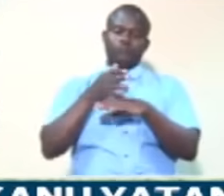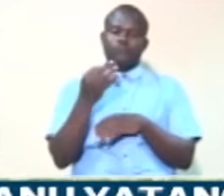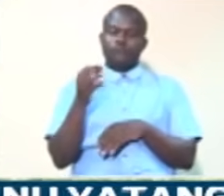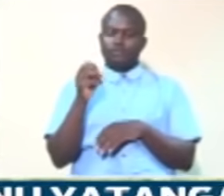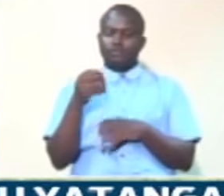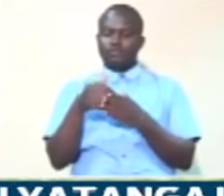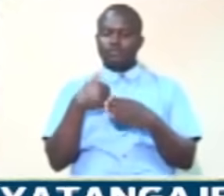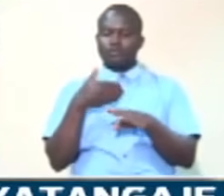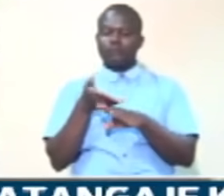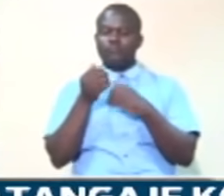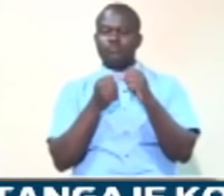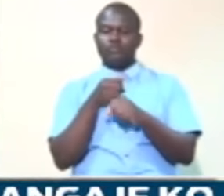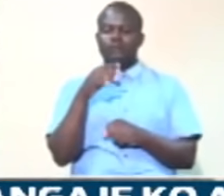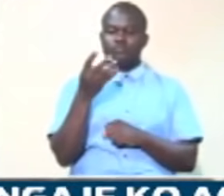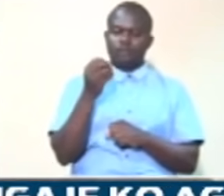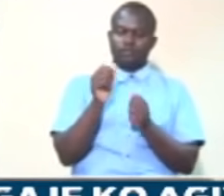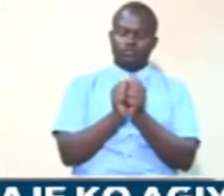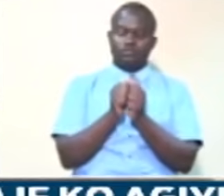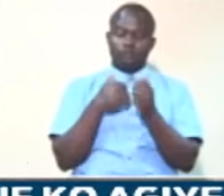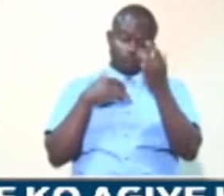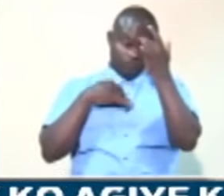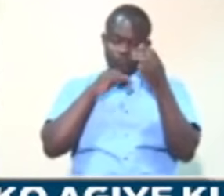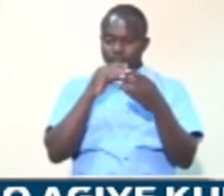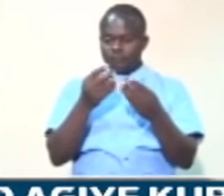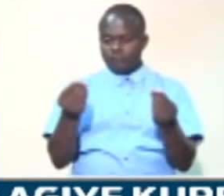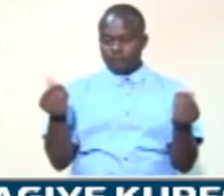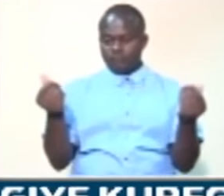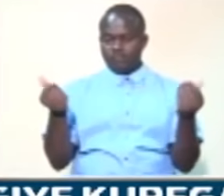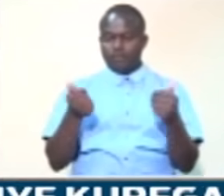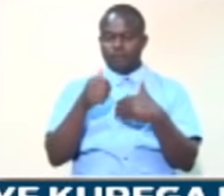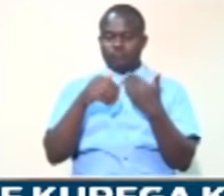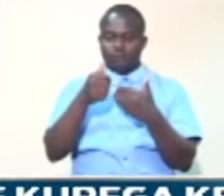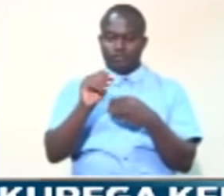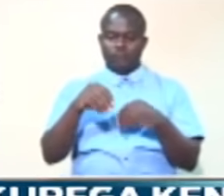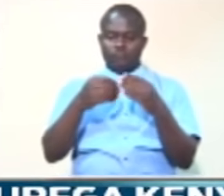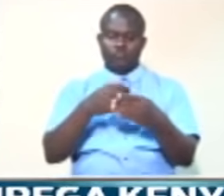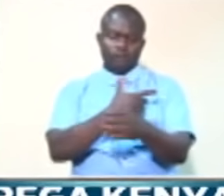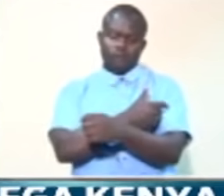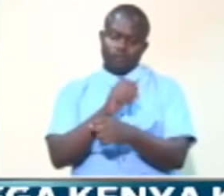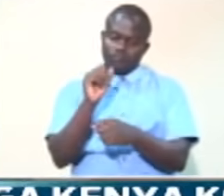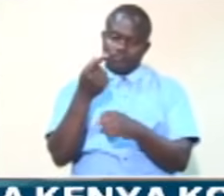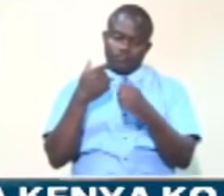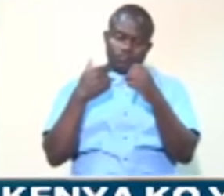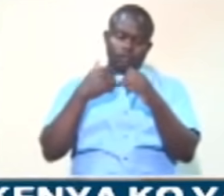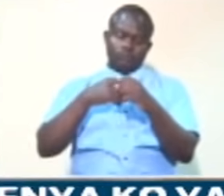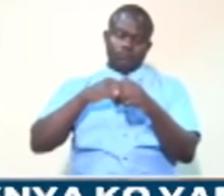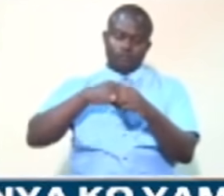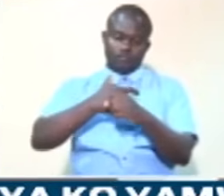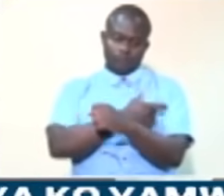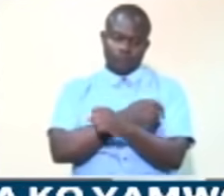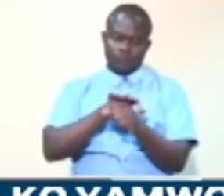300 bafite hejuru y'imyaka 40 ndetse n'abafite indwara zidakira aribo bahawe doze ya mbere y'urukingo rwa